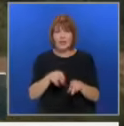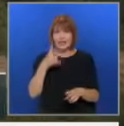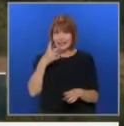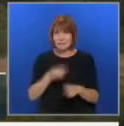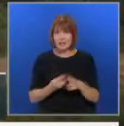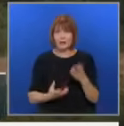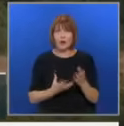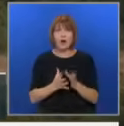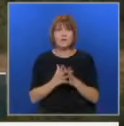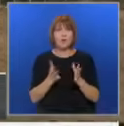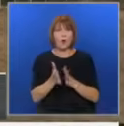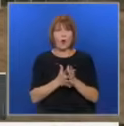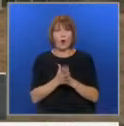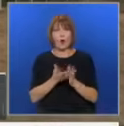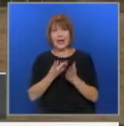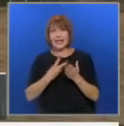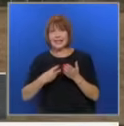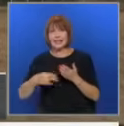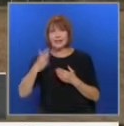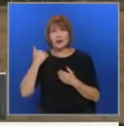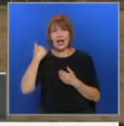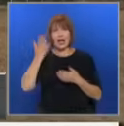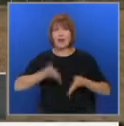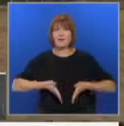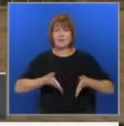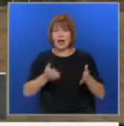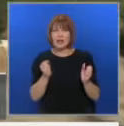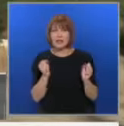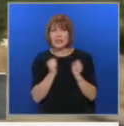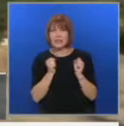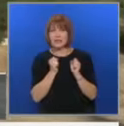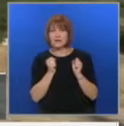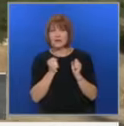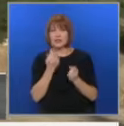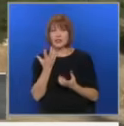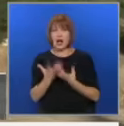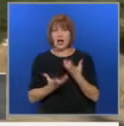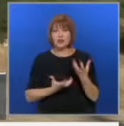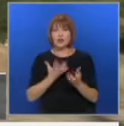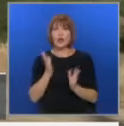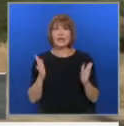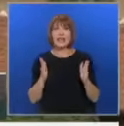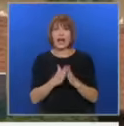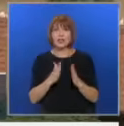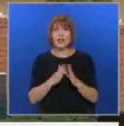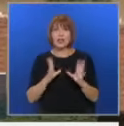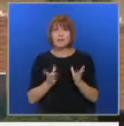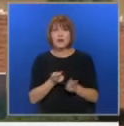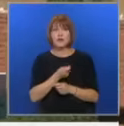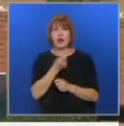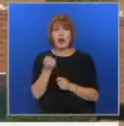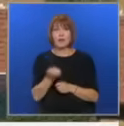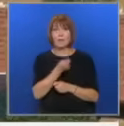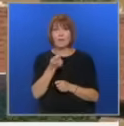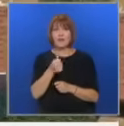Много от жителите на селото излязоха на главния път, страхувайки се, че стихията ще влезе в домовете им. Някои започнаха да поливат с вода около къщите